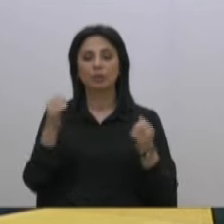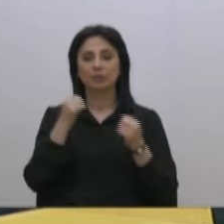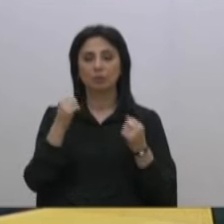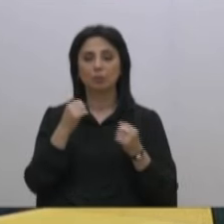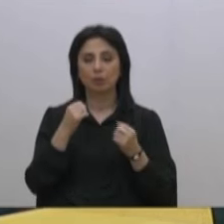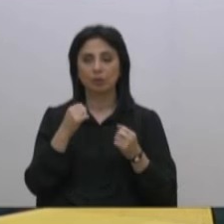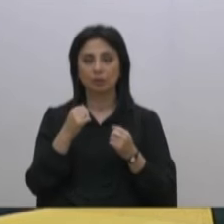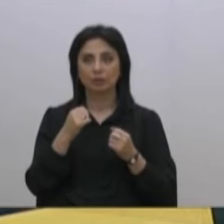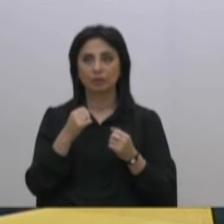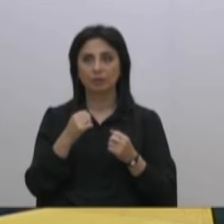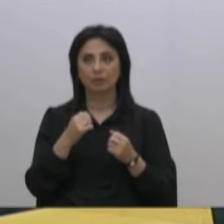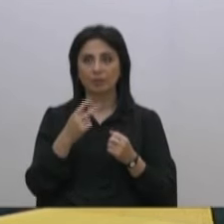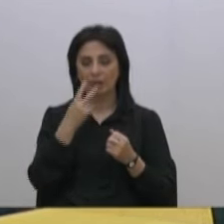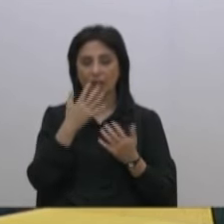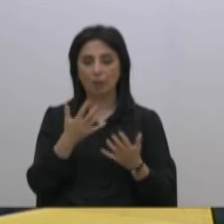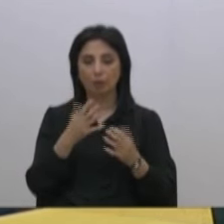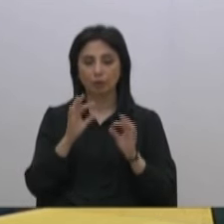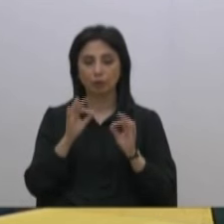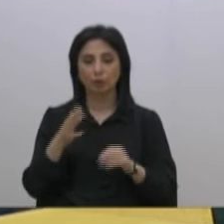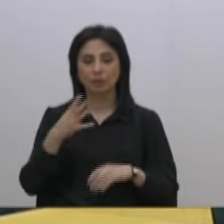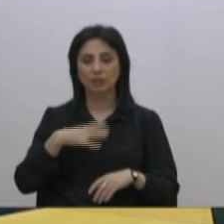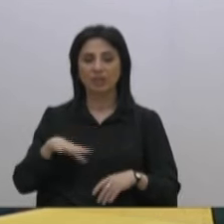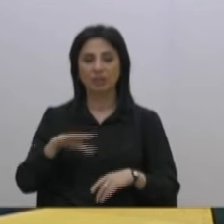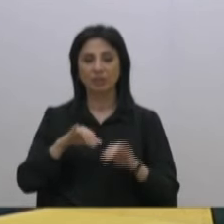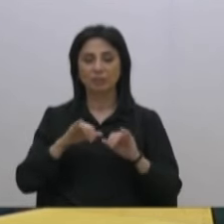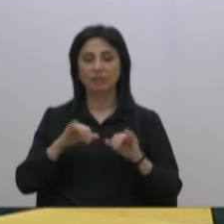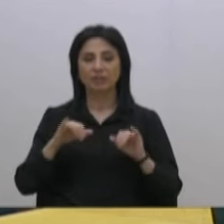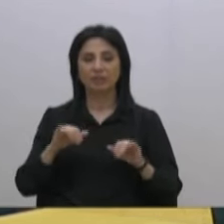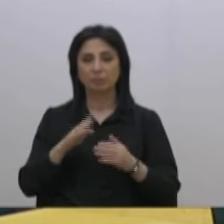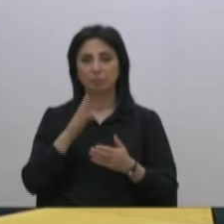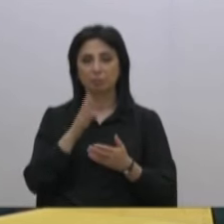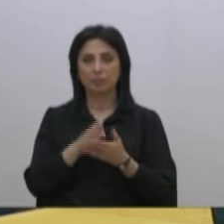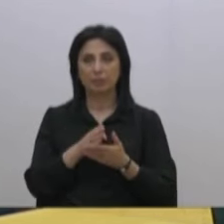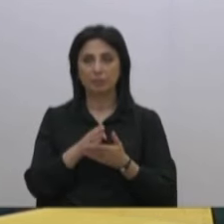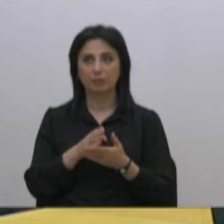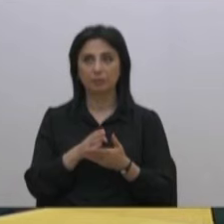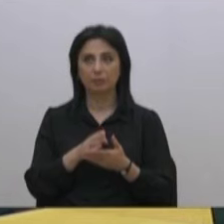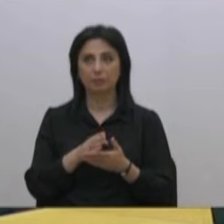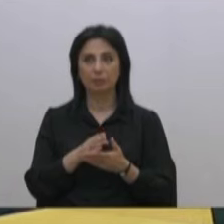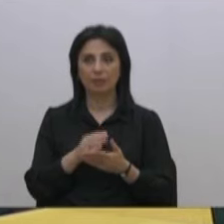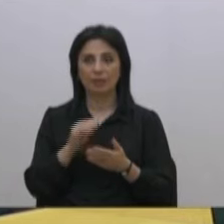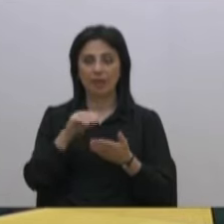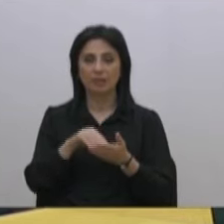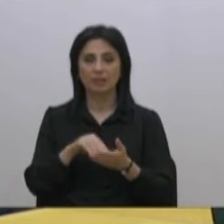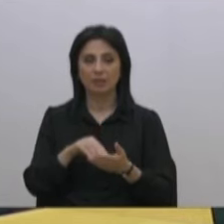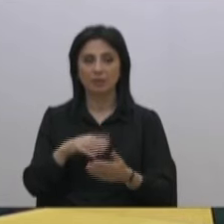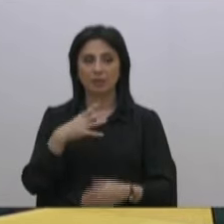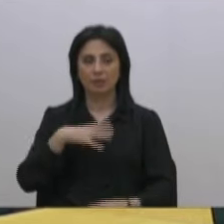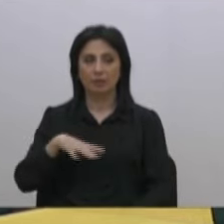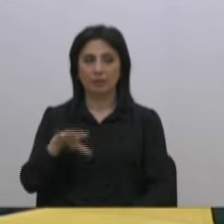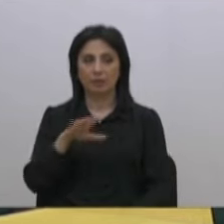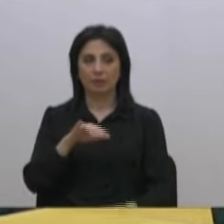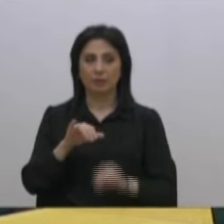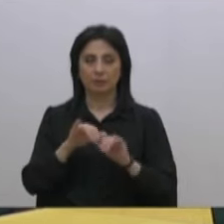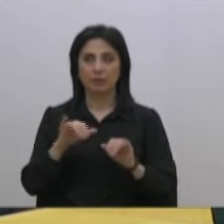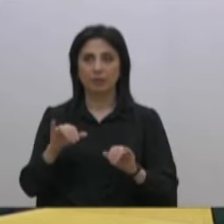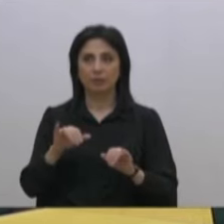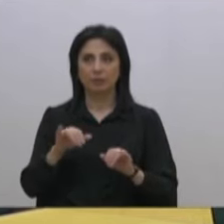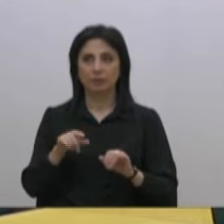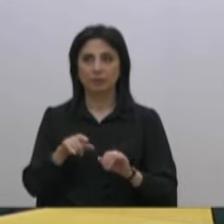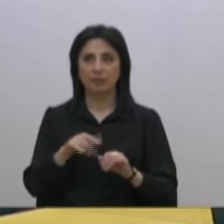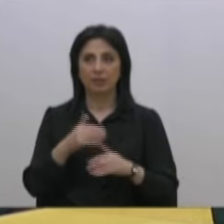სპორტის გამოხატავს სწორედ ქვეყნის განვითარებას და პირდაპირ აისახება ქვეყნის განვითარება